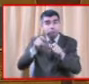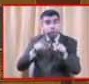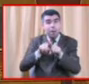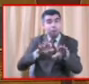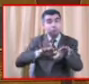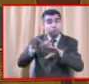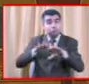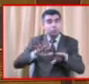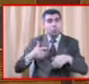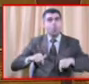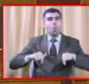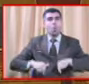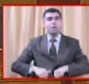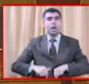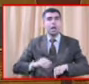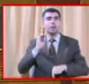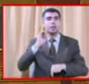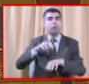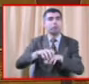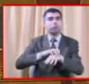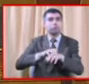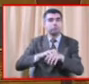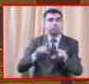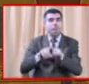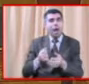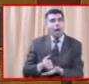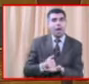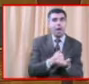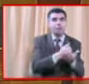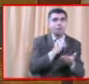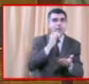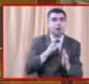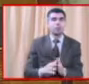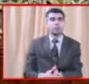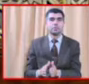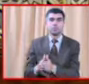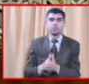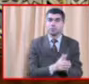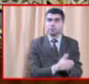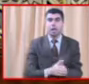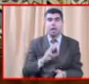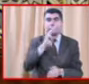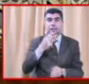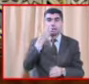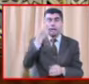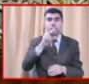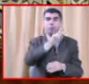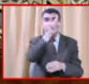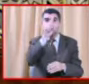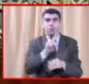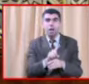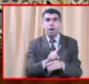التي قامت بها وزارة الداخلية للتخفيف من هذه الأضرار ولاحتوائها، وشكرا. السؤال الثالث للسيدات والسادة